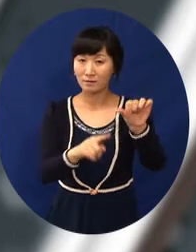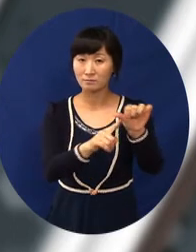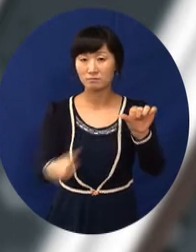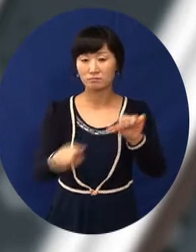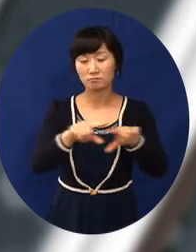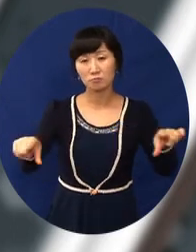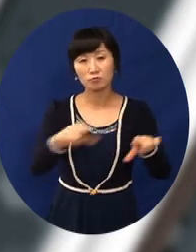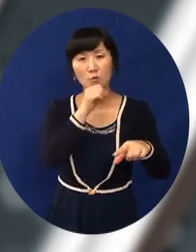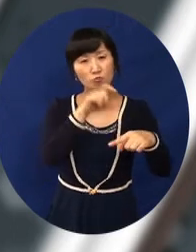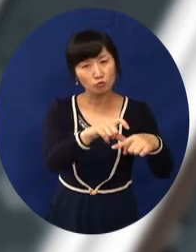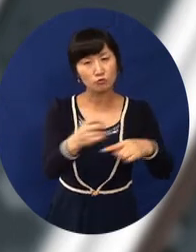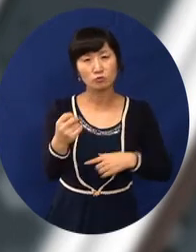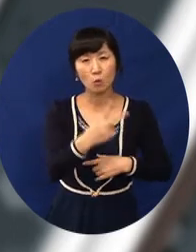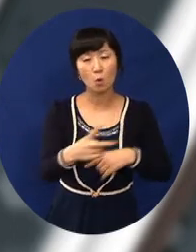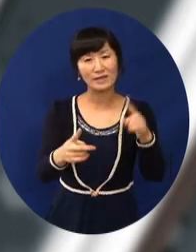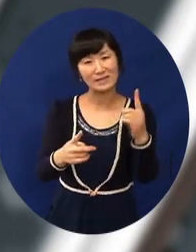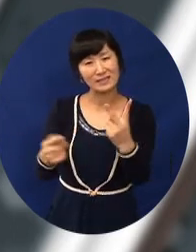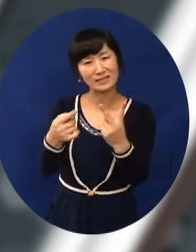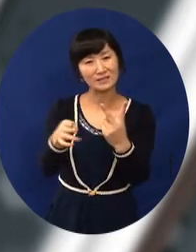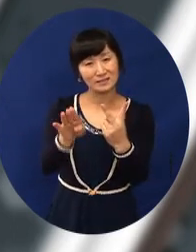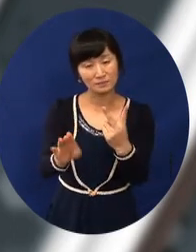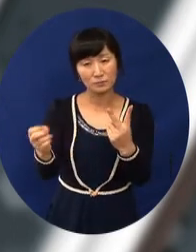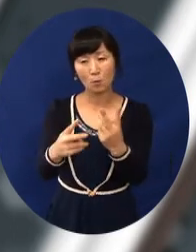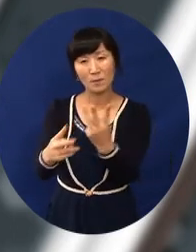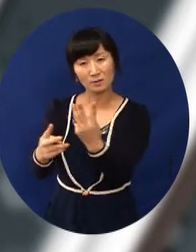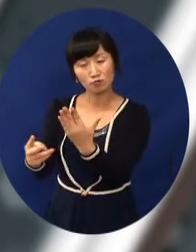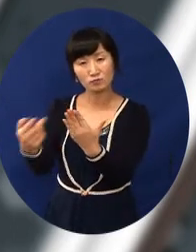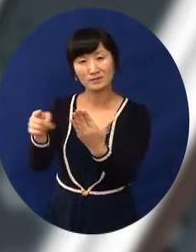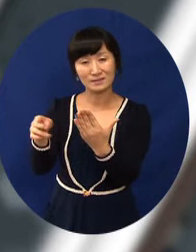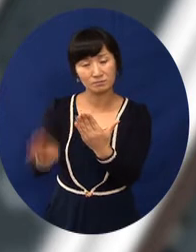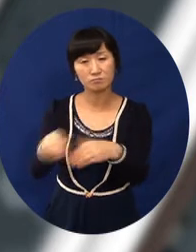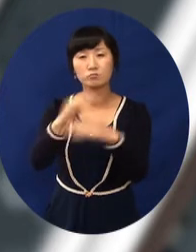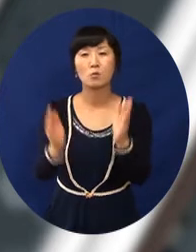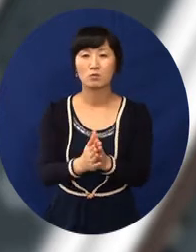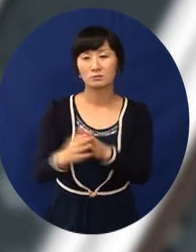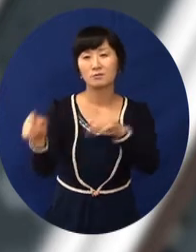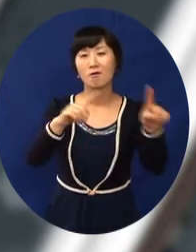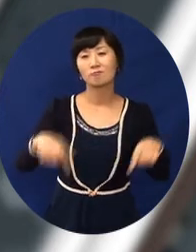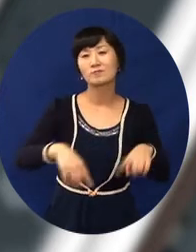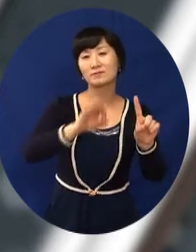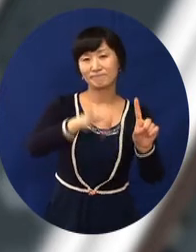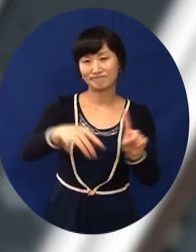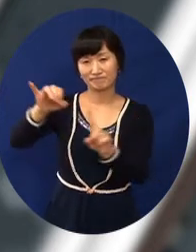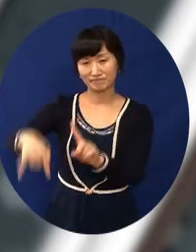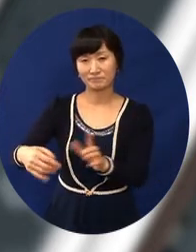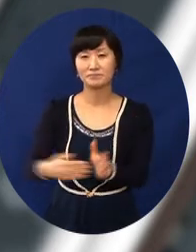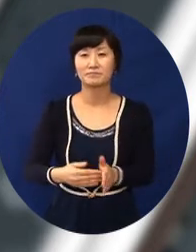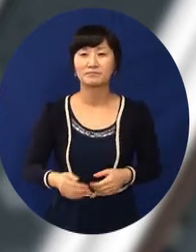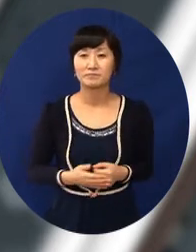A형은 표준 점수 평균은 물론 1에서 2등급 비율과 8에서 9등급 비율 모두 전국 1위를